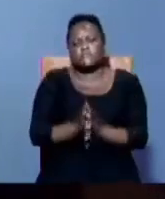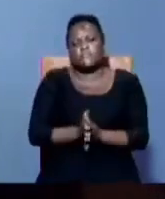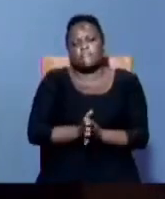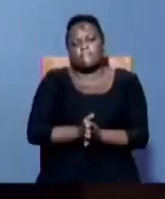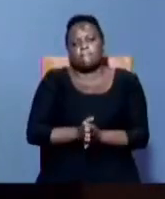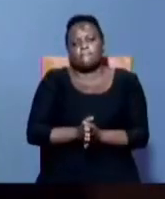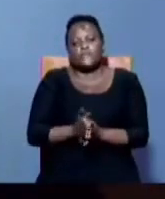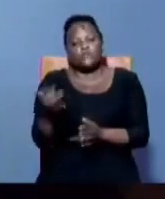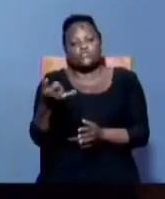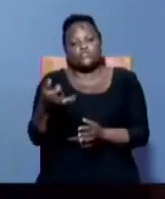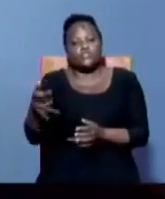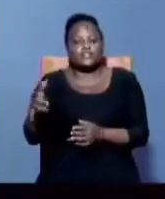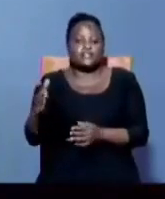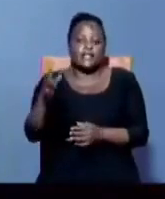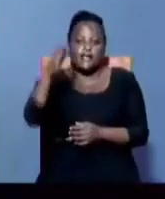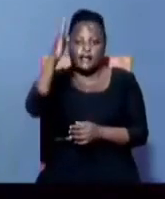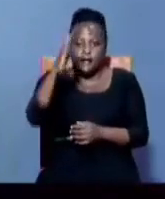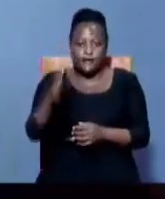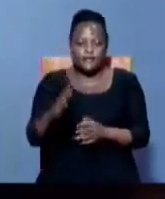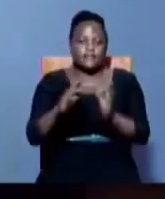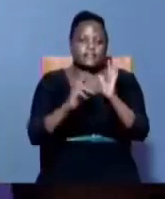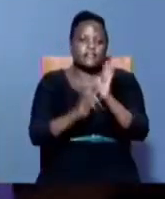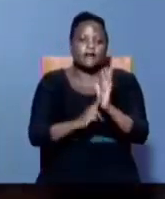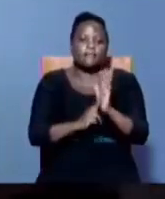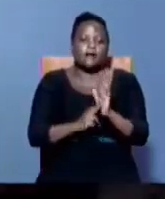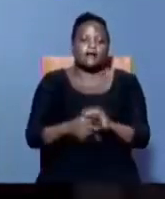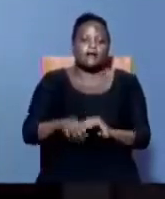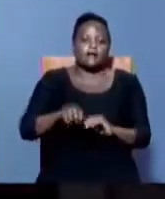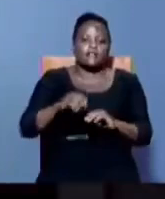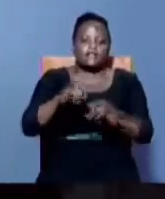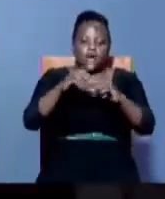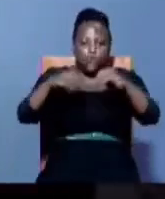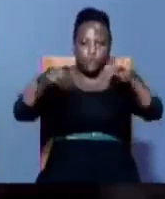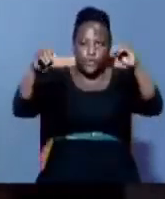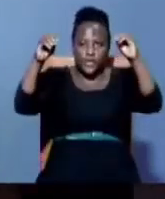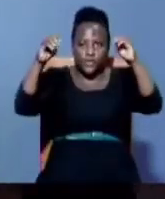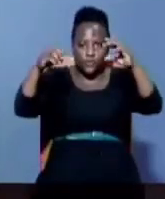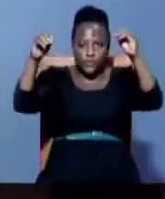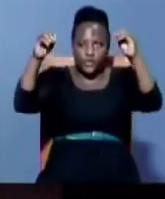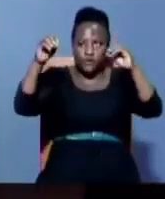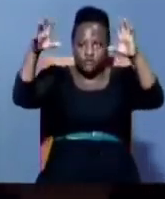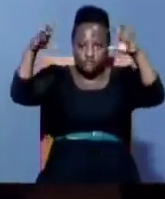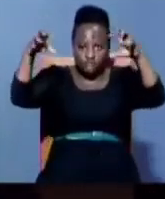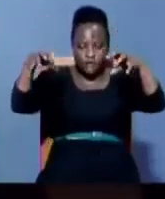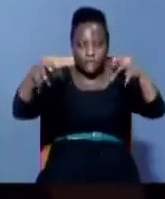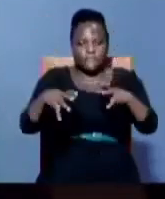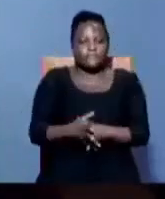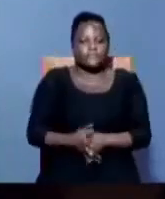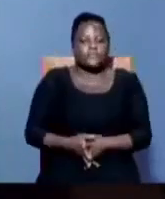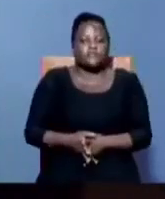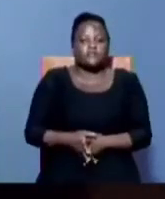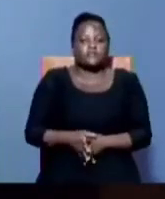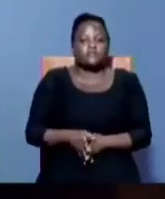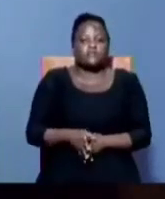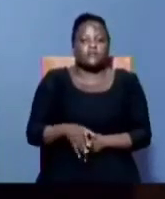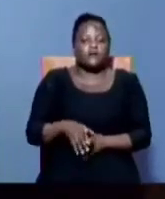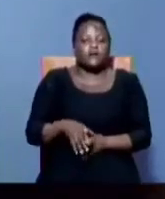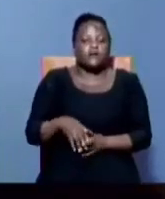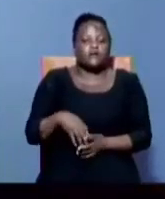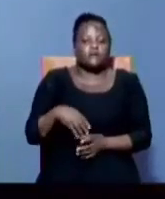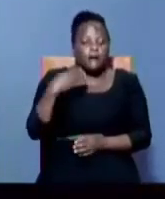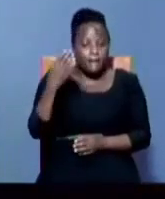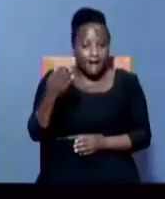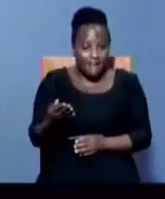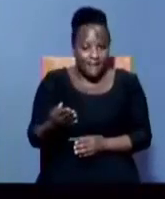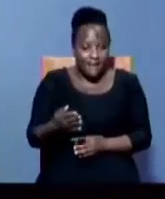ukichora zile rangi saba za upinde wa mvua, kwa kweli ile neno ndio maana baadaye katika lugha ya Kiebrania wakaita Shekaina. Shekaina ni